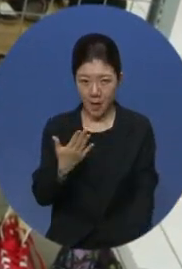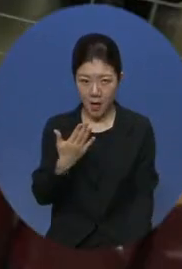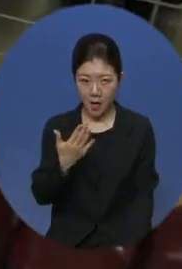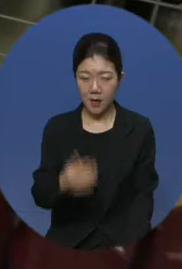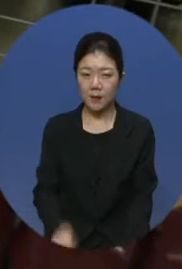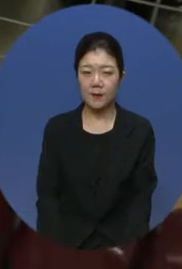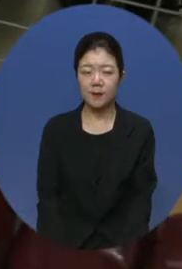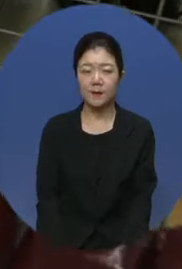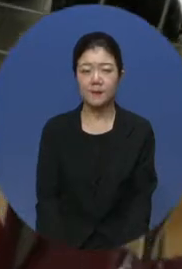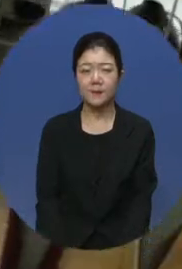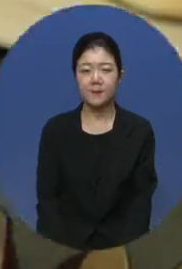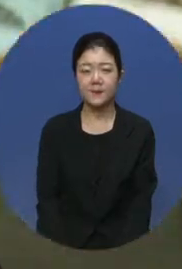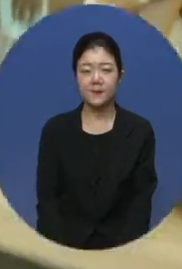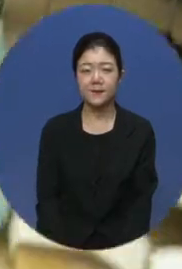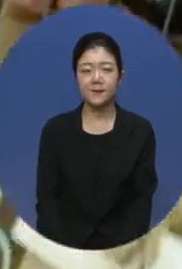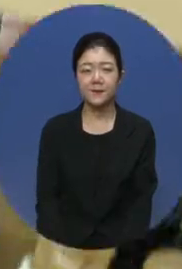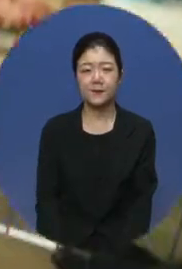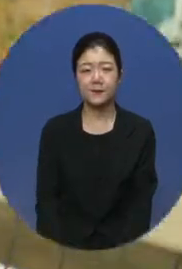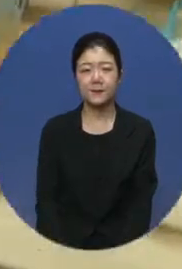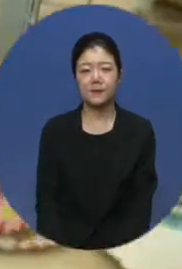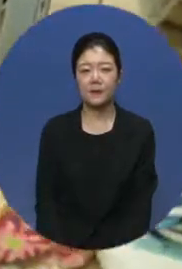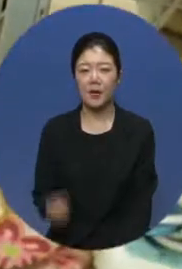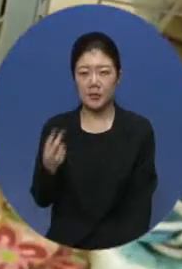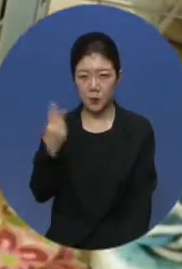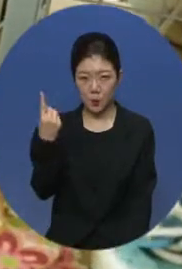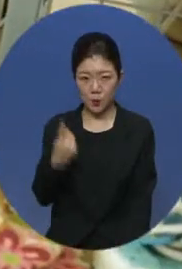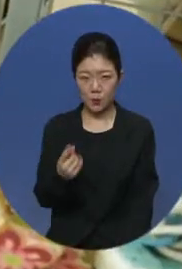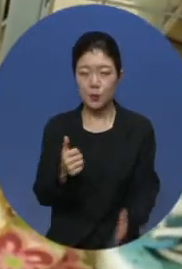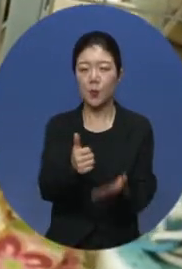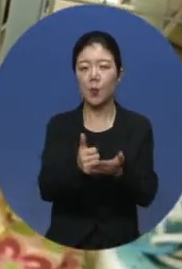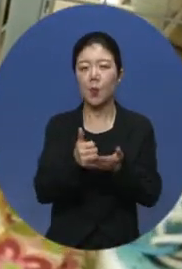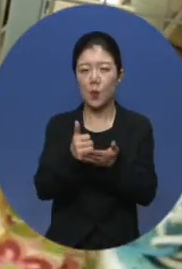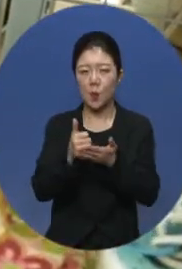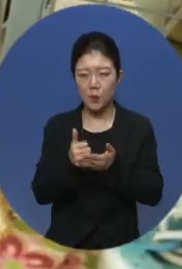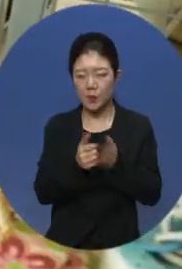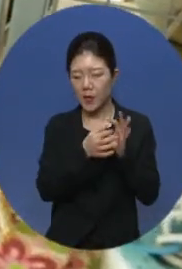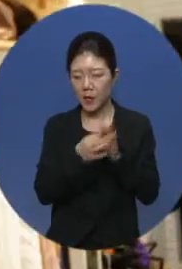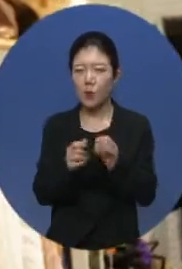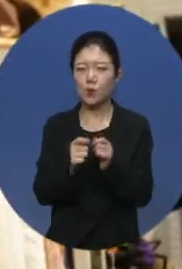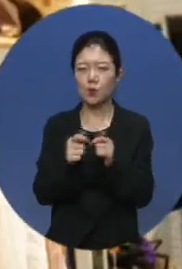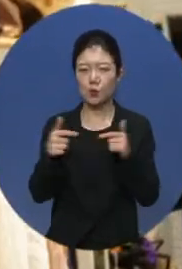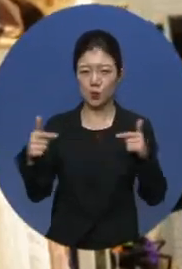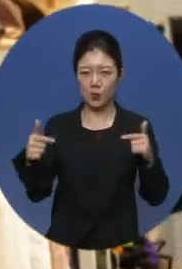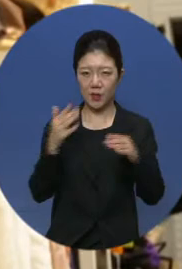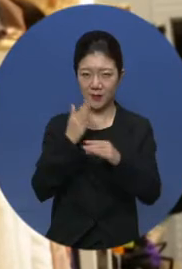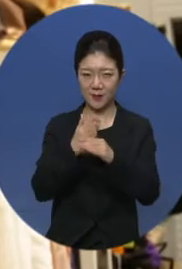있는데요. 그래서 단골 고객들도 꾸준히 늘고 있습니다.